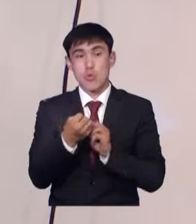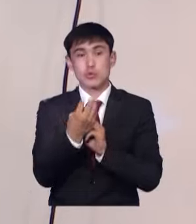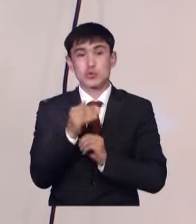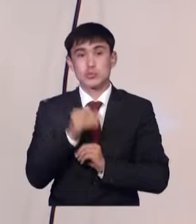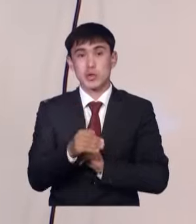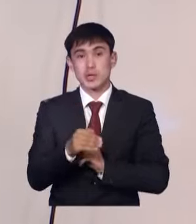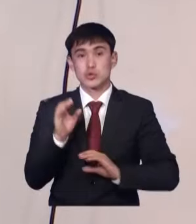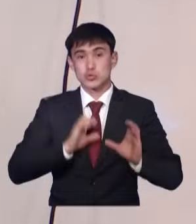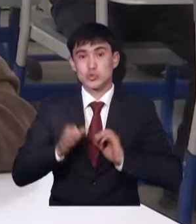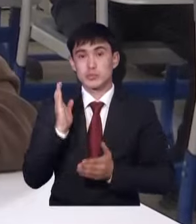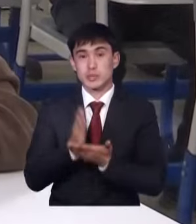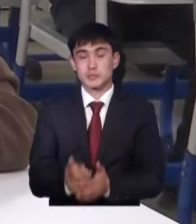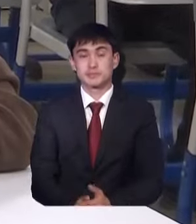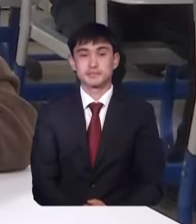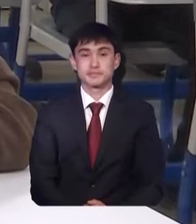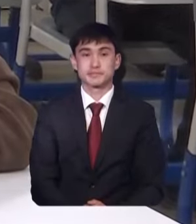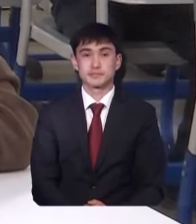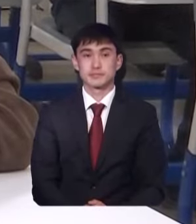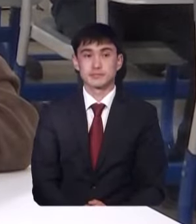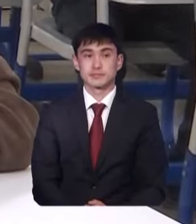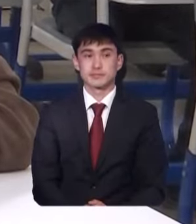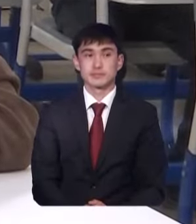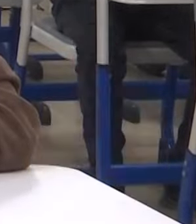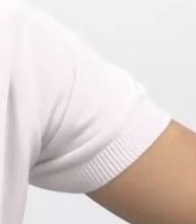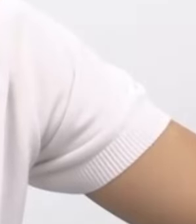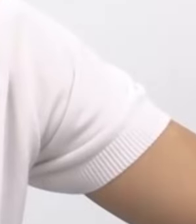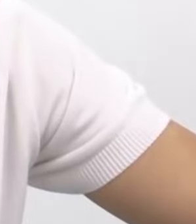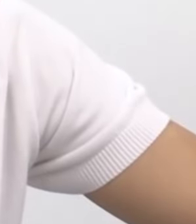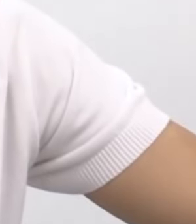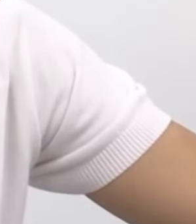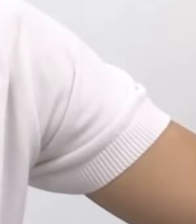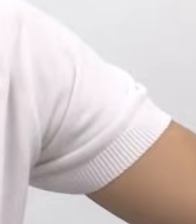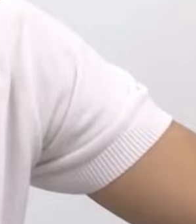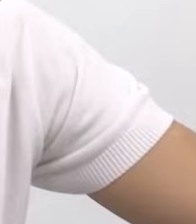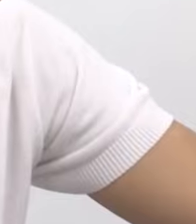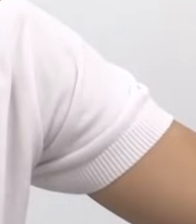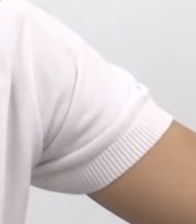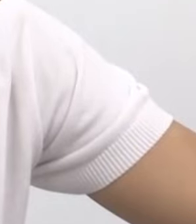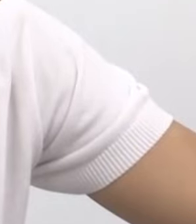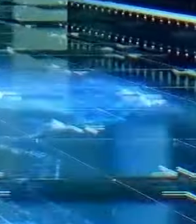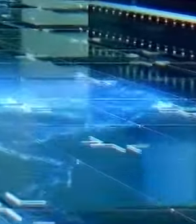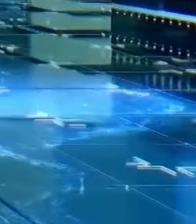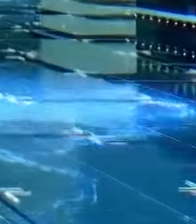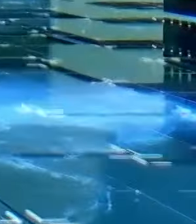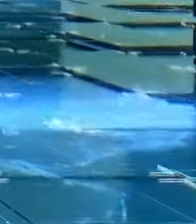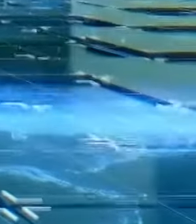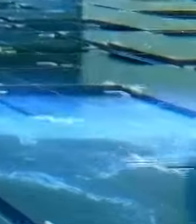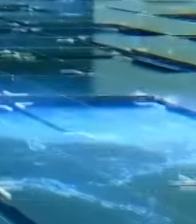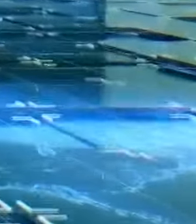мыңға жуық студент оқып жатыр. Ернұр Медет, Мәди Байбосынов, Жетісу арнасы, Талдықорған.